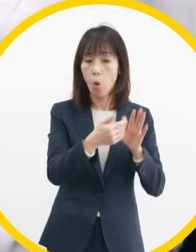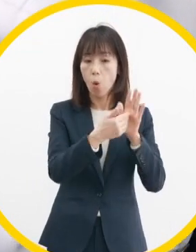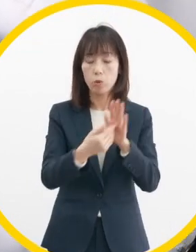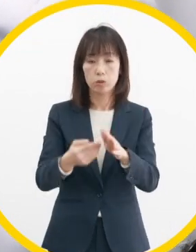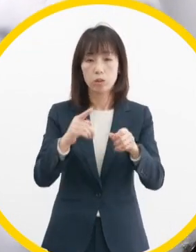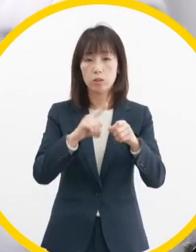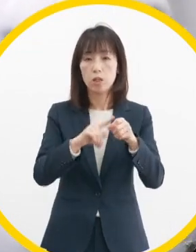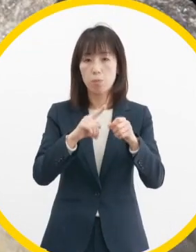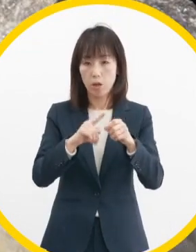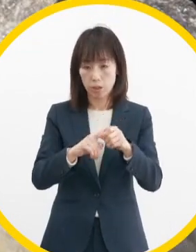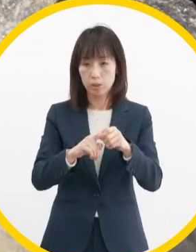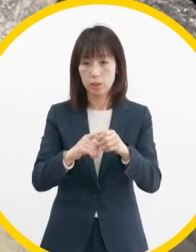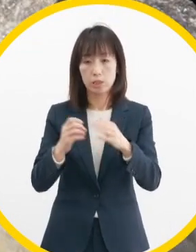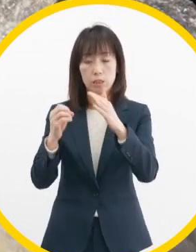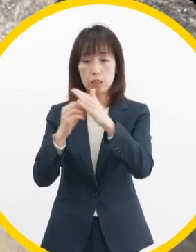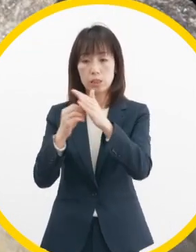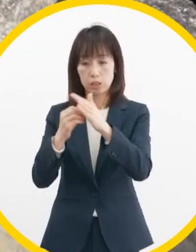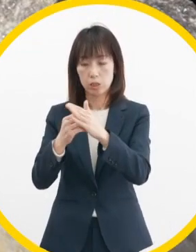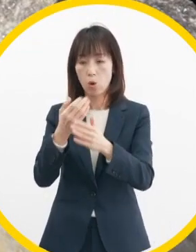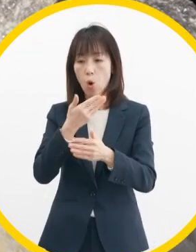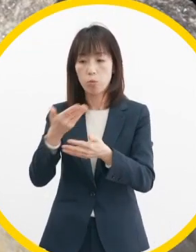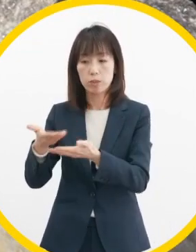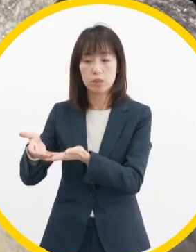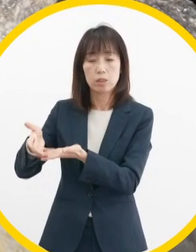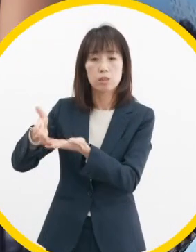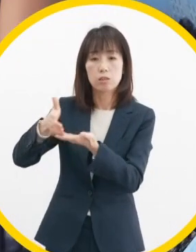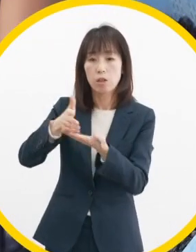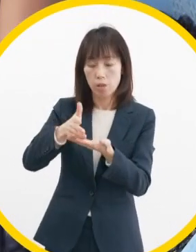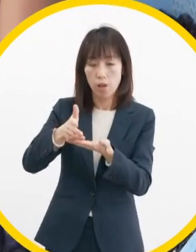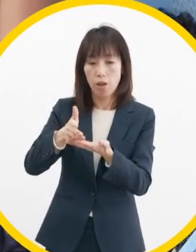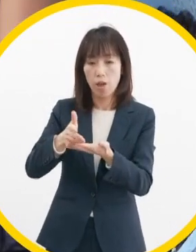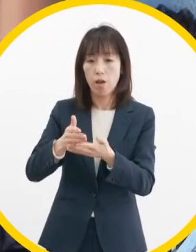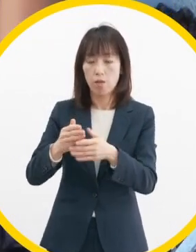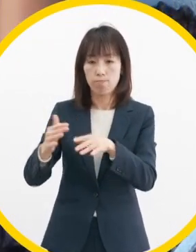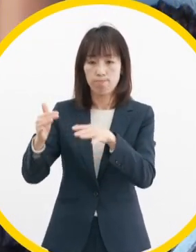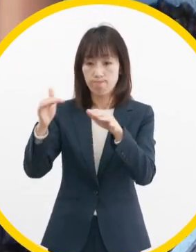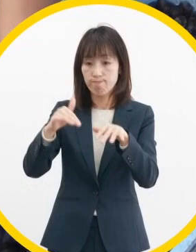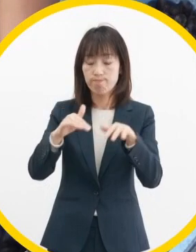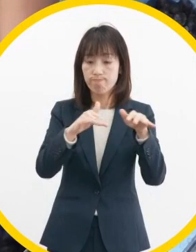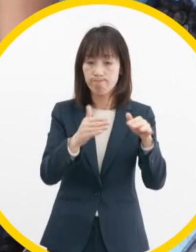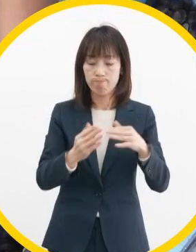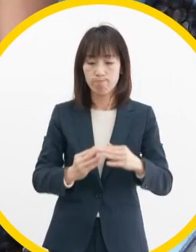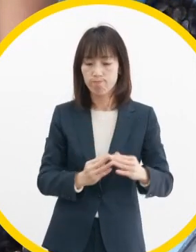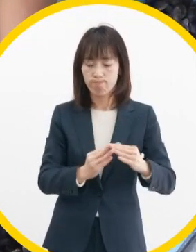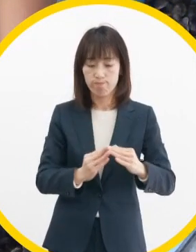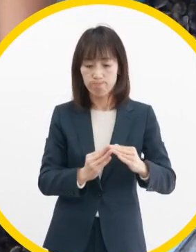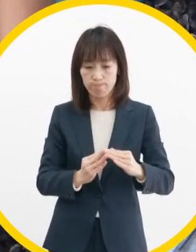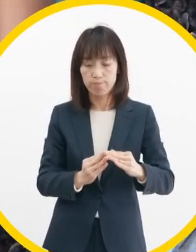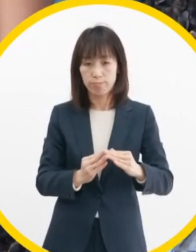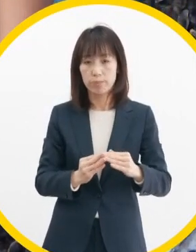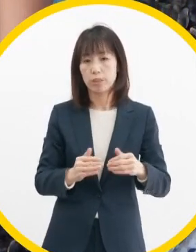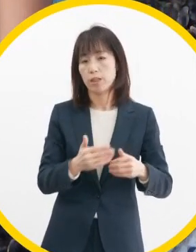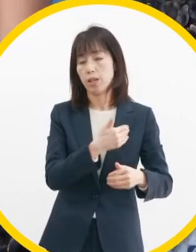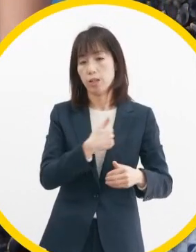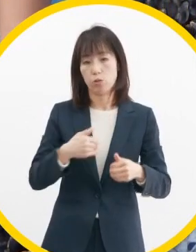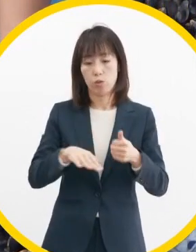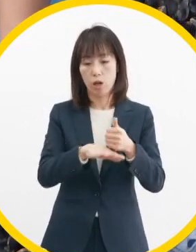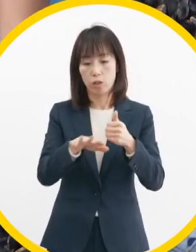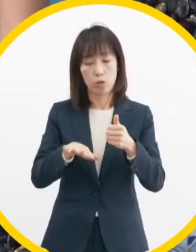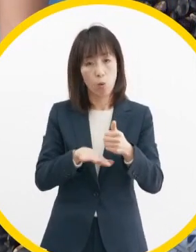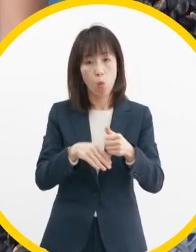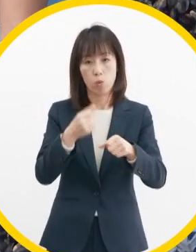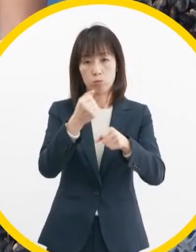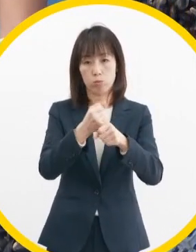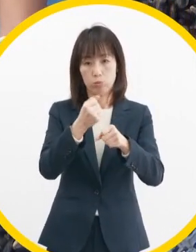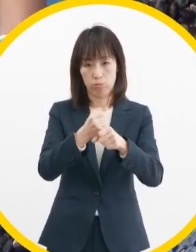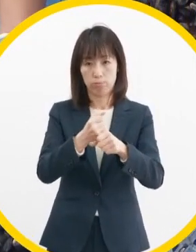砂から出ないよう波に流されない大きさの石を海に入れることで、波の影響を防ぎ、アサリがとどまりやすい場所